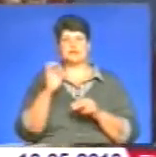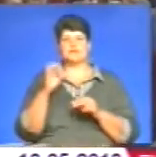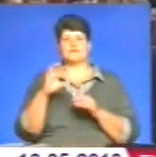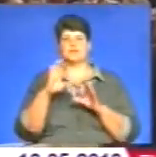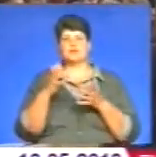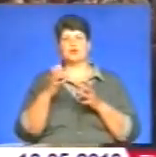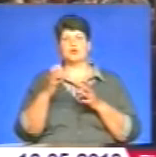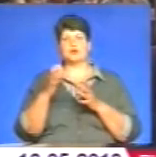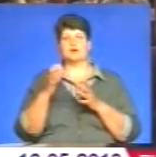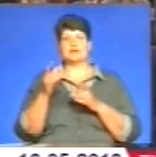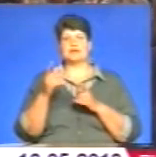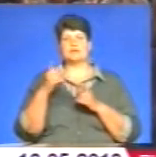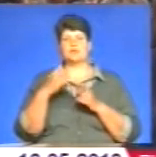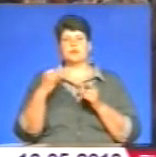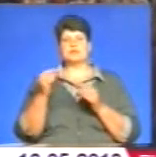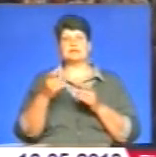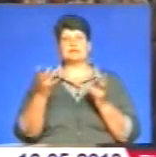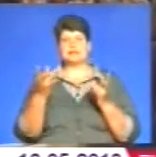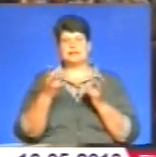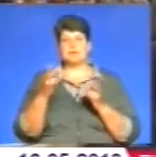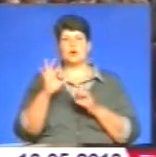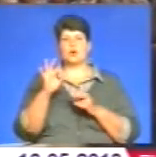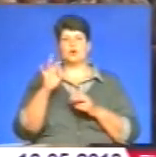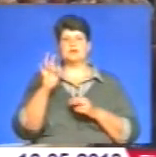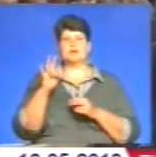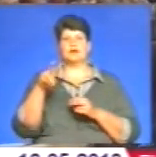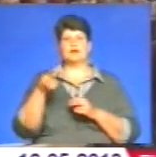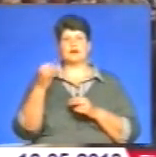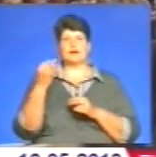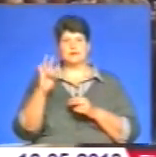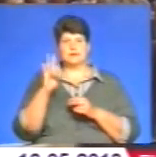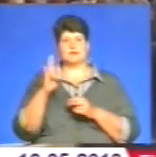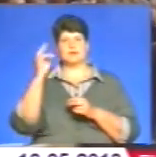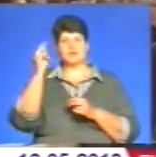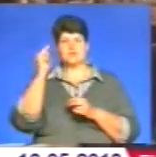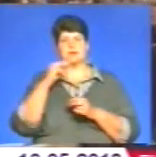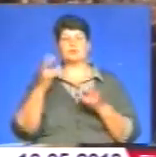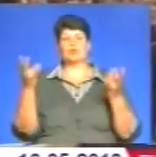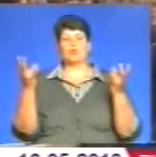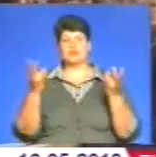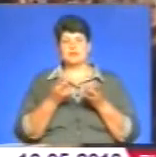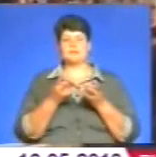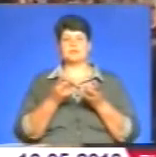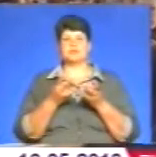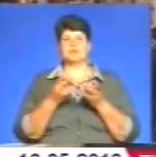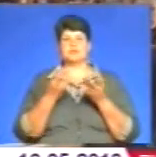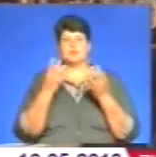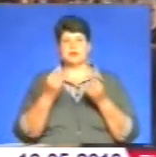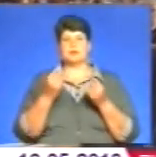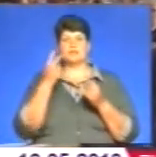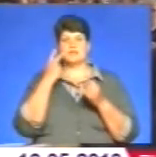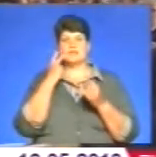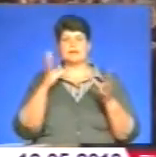новий засоби інформації в тому числі онлайн-навчання інші речі і потрібна як не парадоксально постійна взаємодія